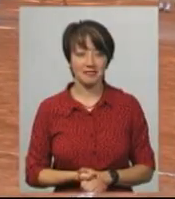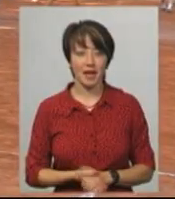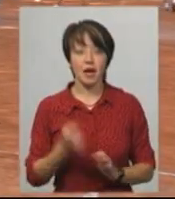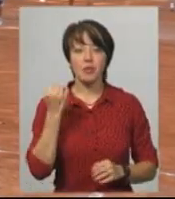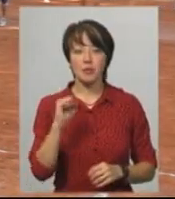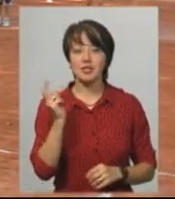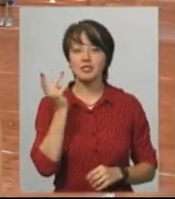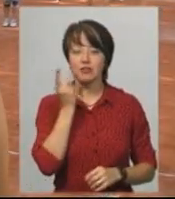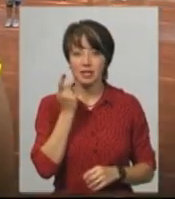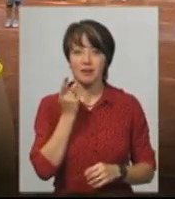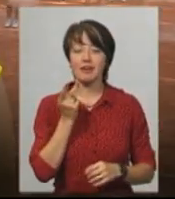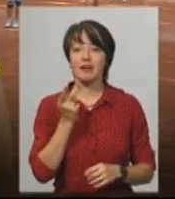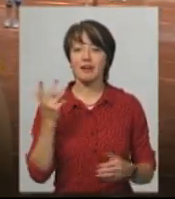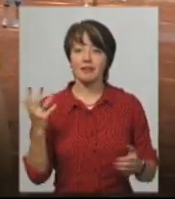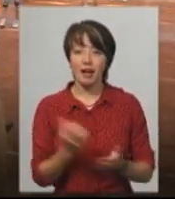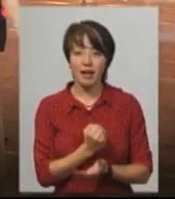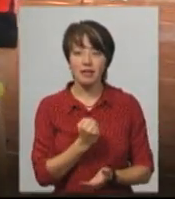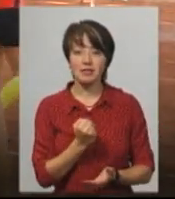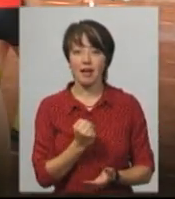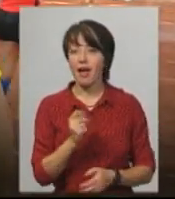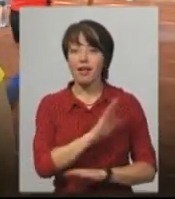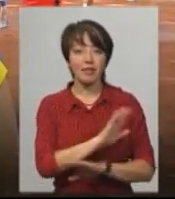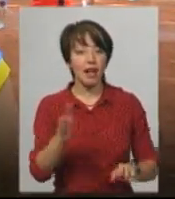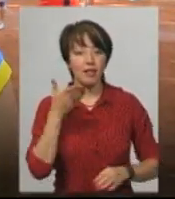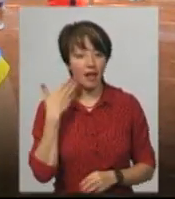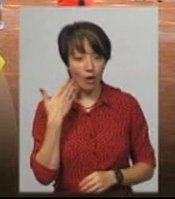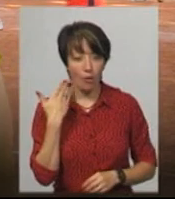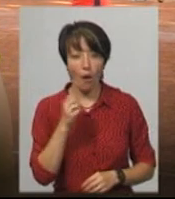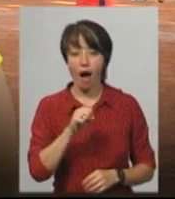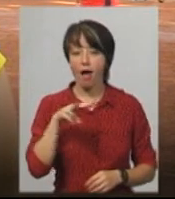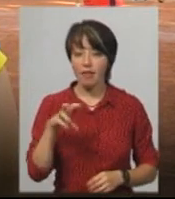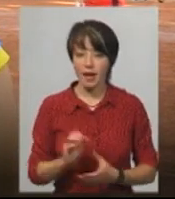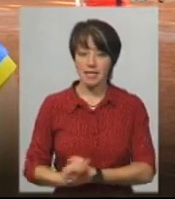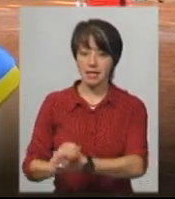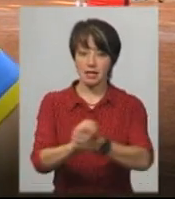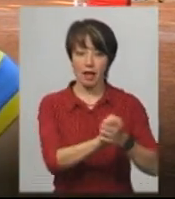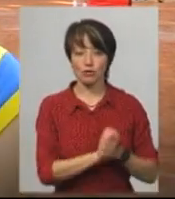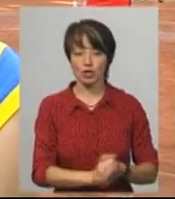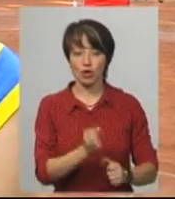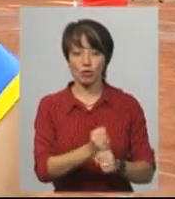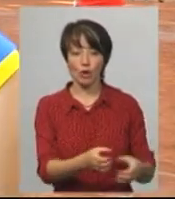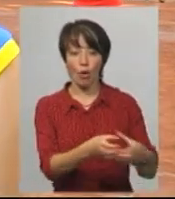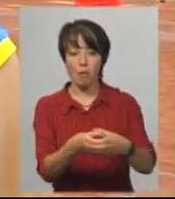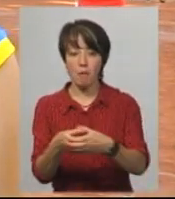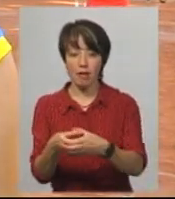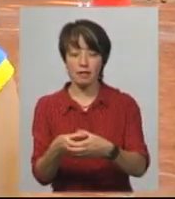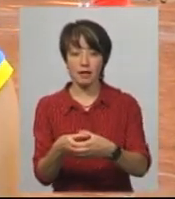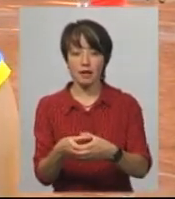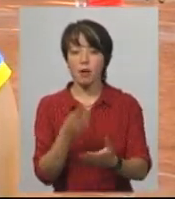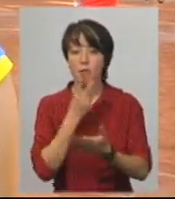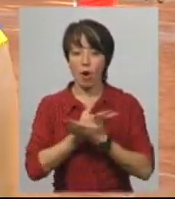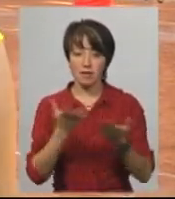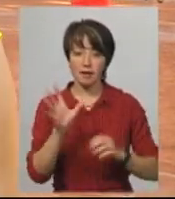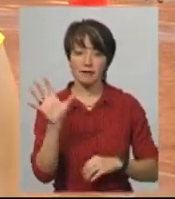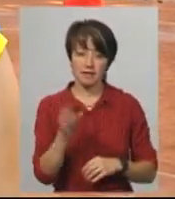Перемога завжди вона дається, ну, нелегко, але злагоджена робота команди, ну, показала